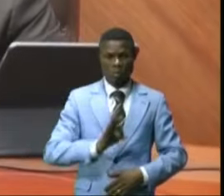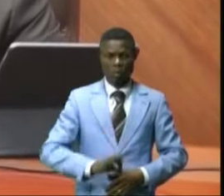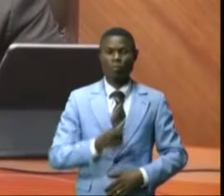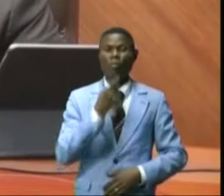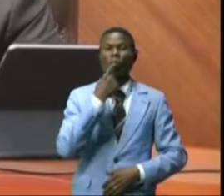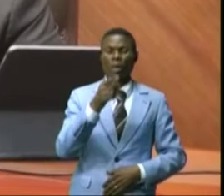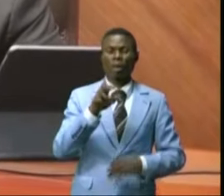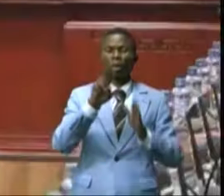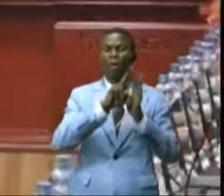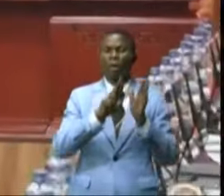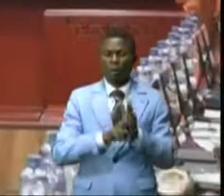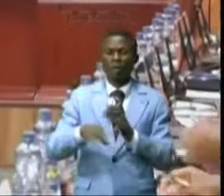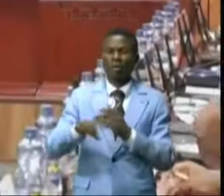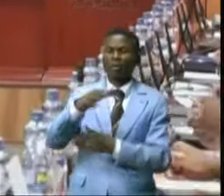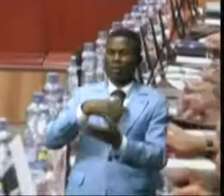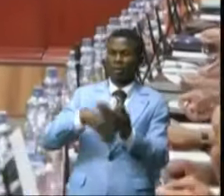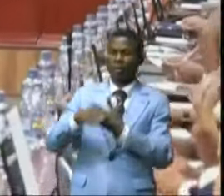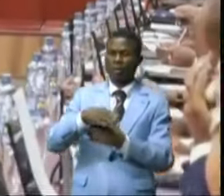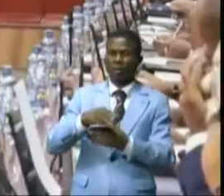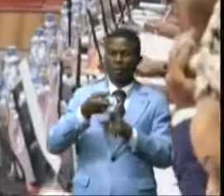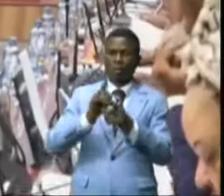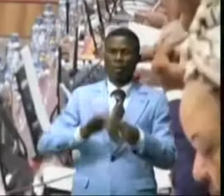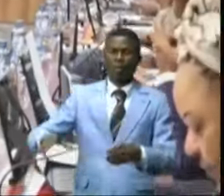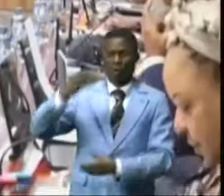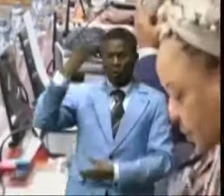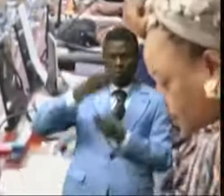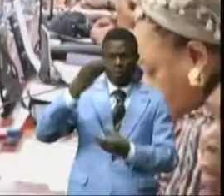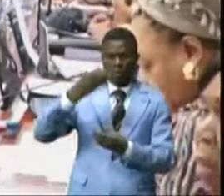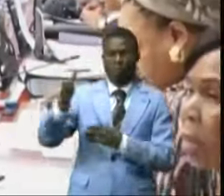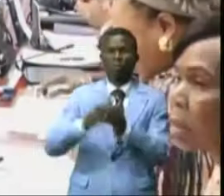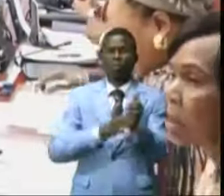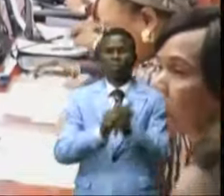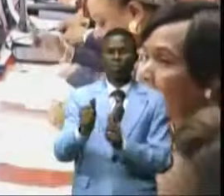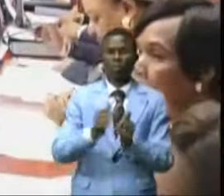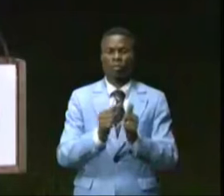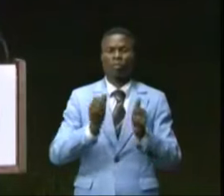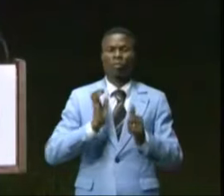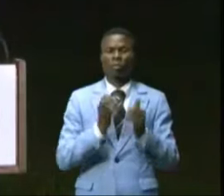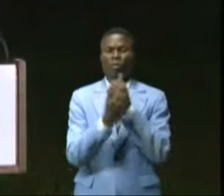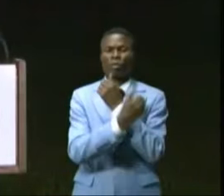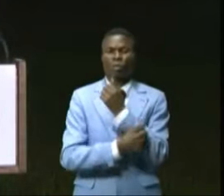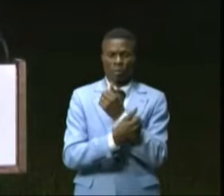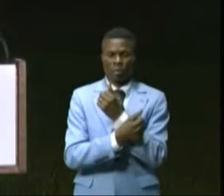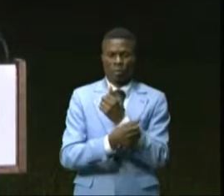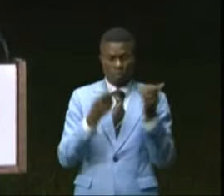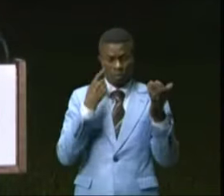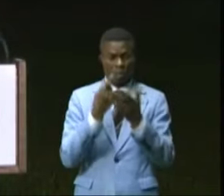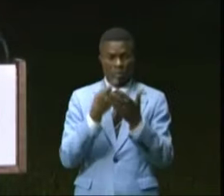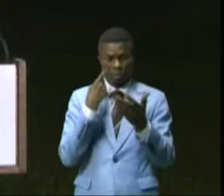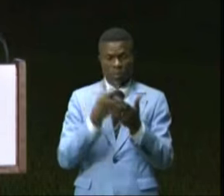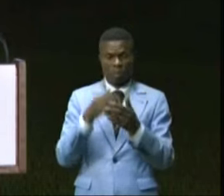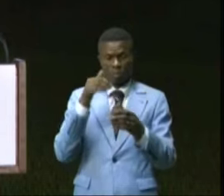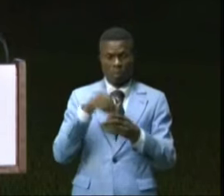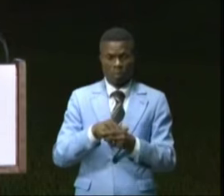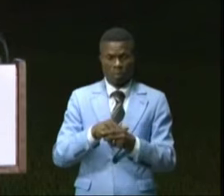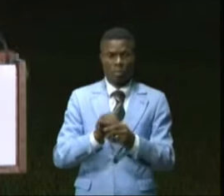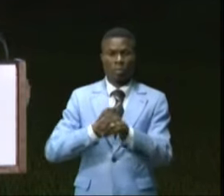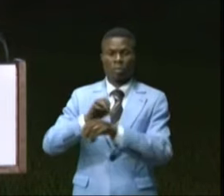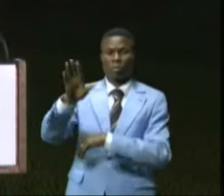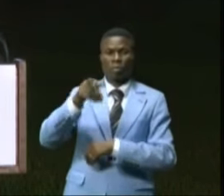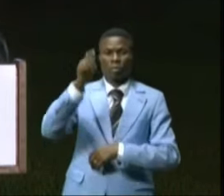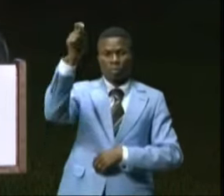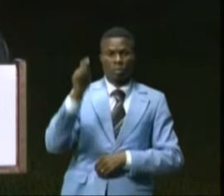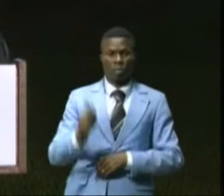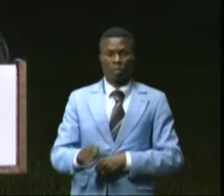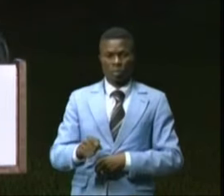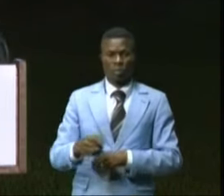le rôle trouble joué par le Rwanda dans la déstabilisation de notre pays, remarqué à travers les déploiements de l'armée